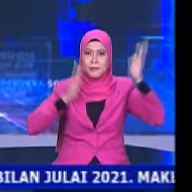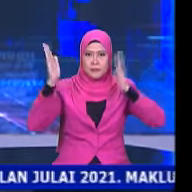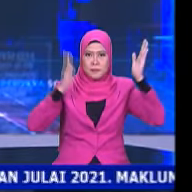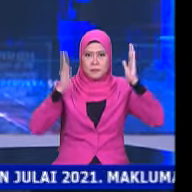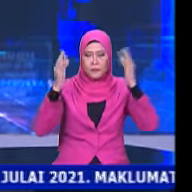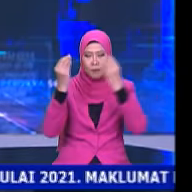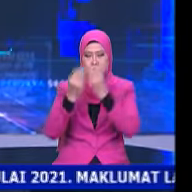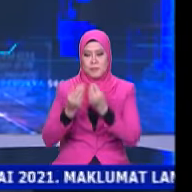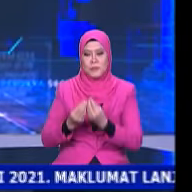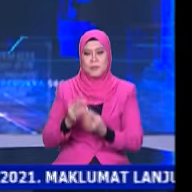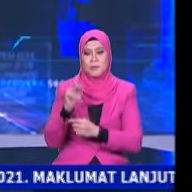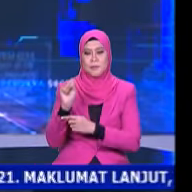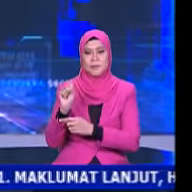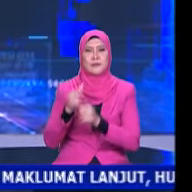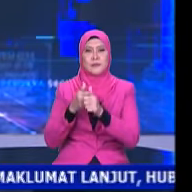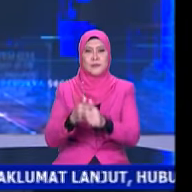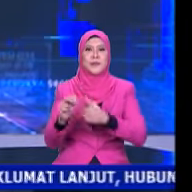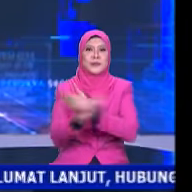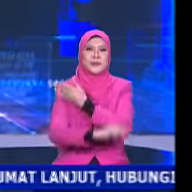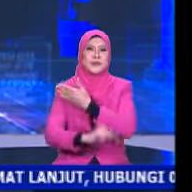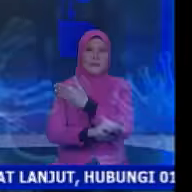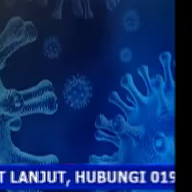diikuti jumlah kes mengikut negeri.